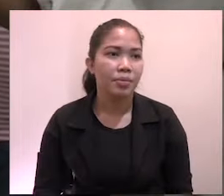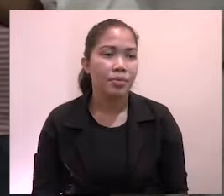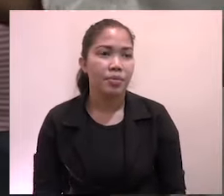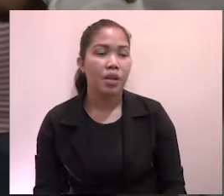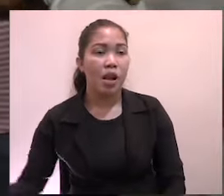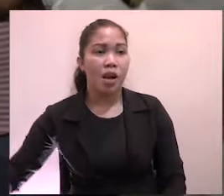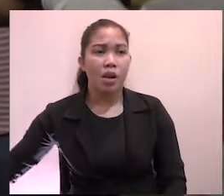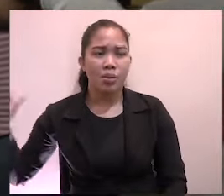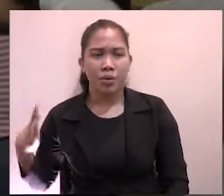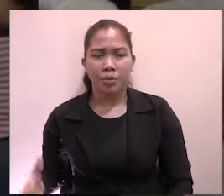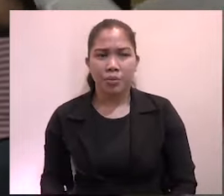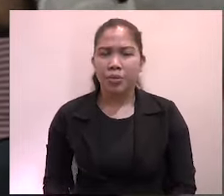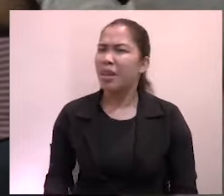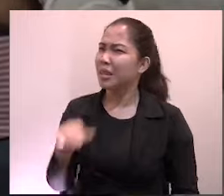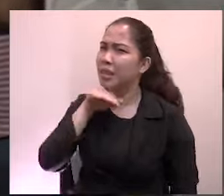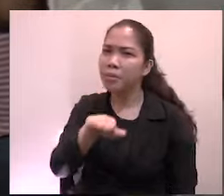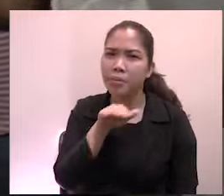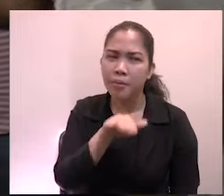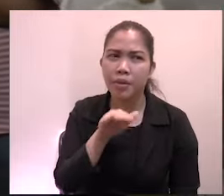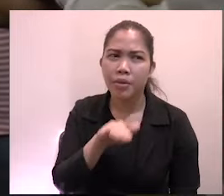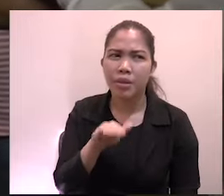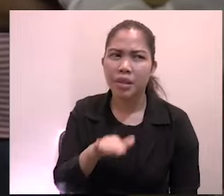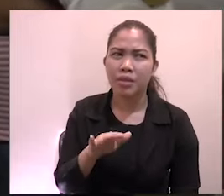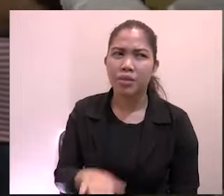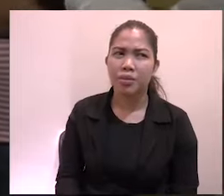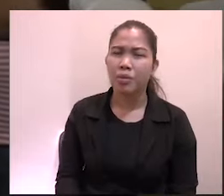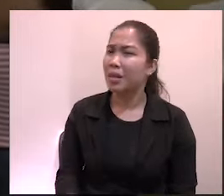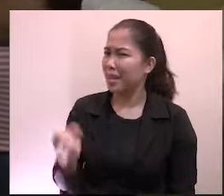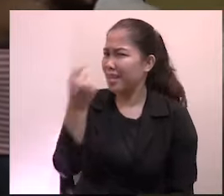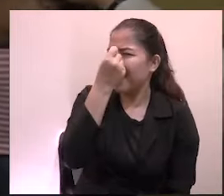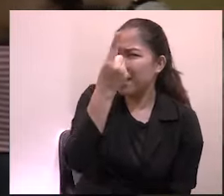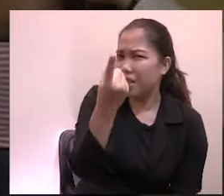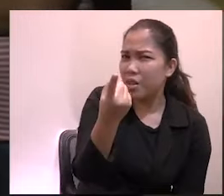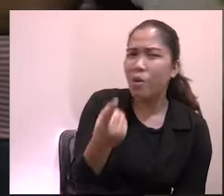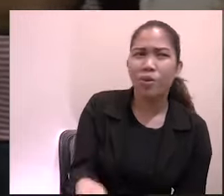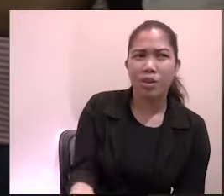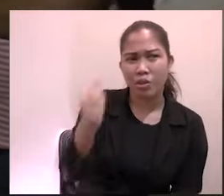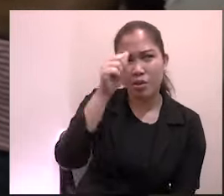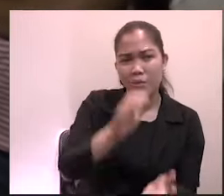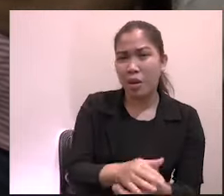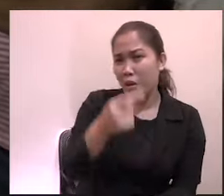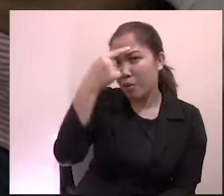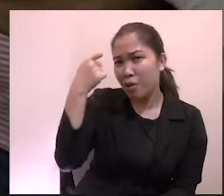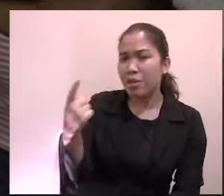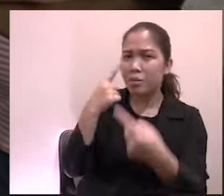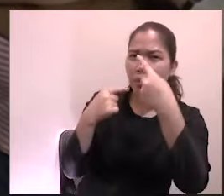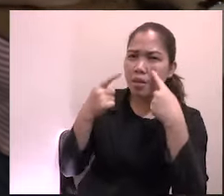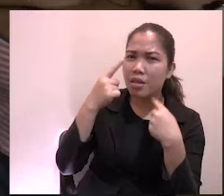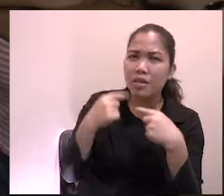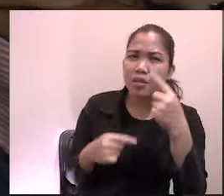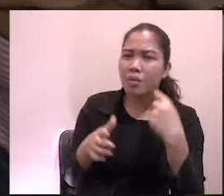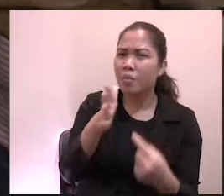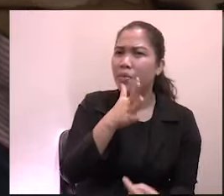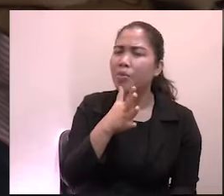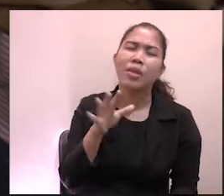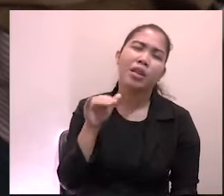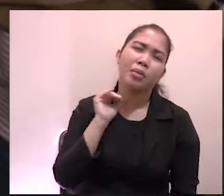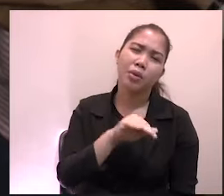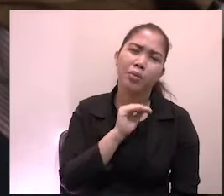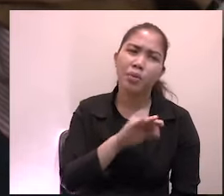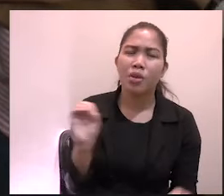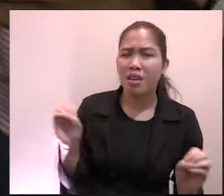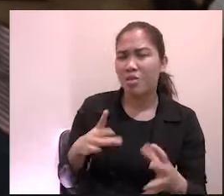well, alam mo ba bakit? Napagod ako sa iyo, Melissa. Naintindihan ko ngayon si Andrew kasi alam mo ba, umiiyak siya araw-araw sa nanay. Dahil pagod na pagod ako,